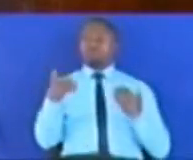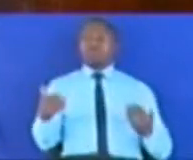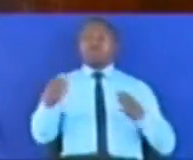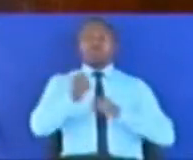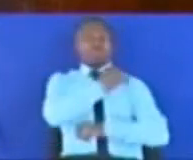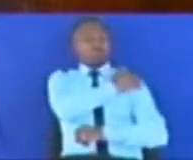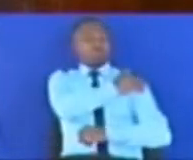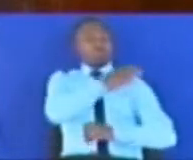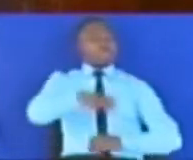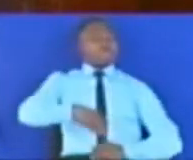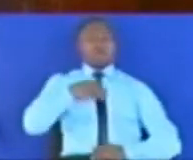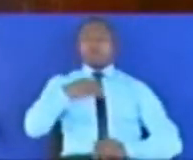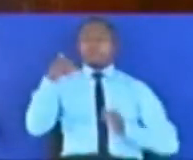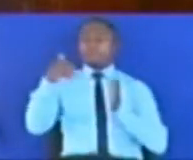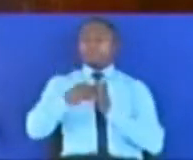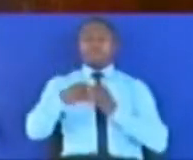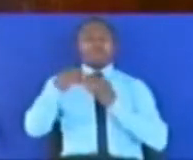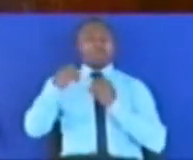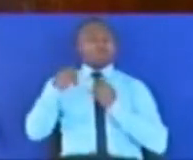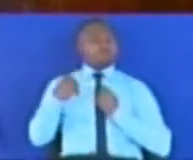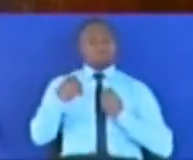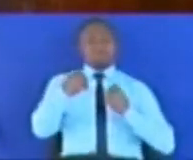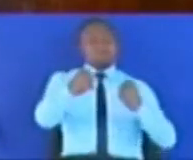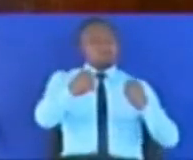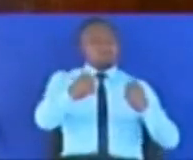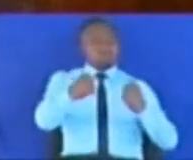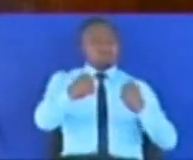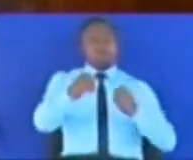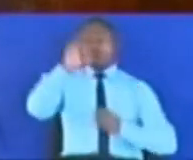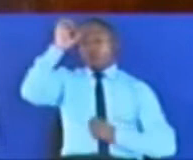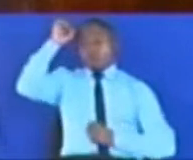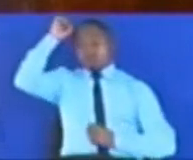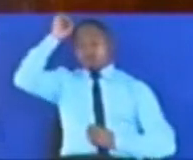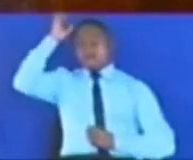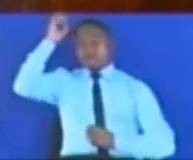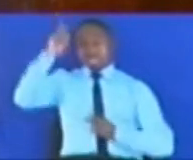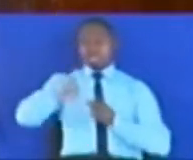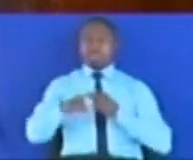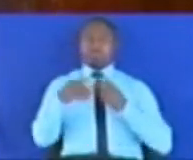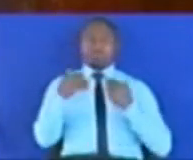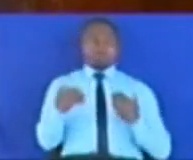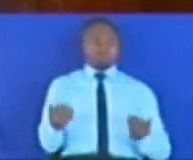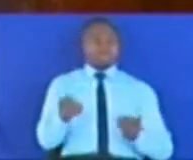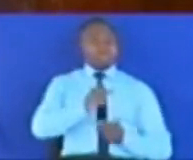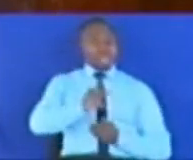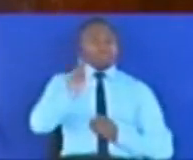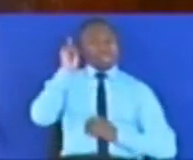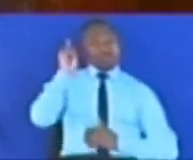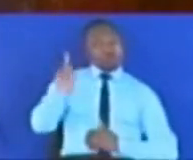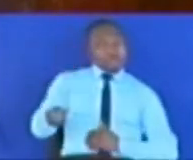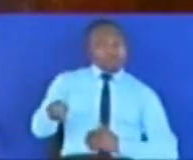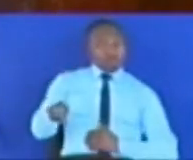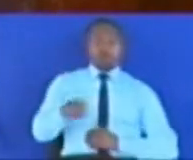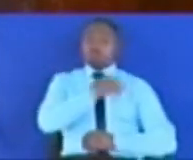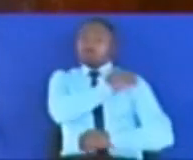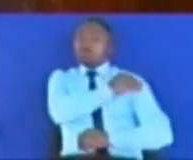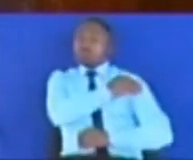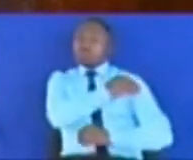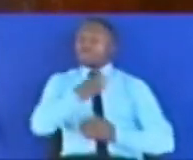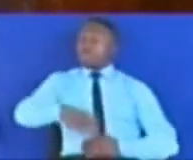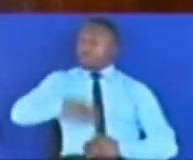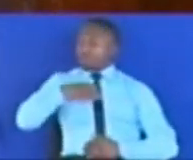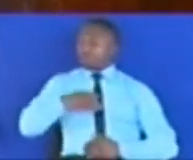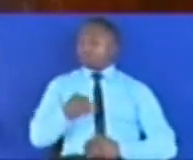huduma za dharura wewe mpaka ukimbizwe Mloganzila ama ukimbizwe Mwimbili. Lakini kama tungekuwa nayo huduma za dharura either